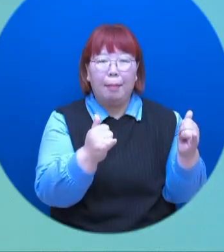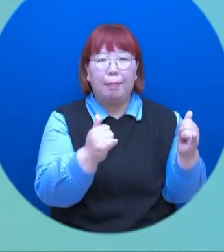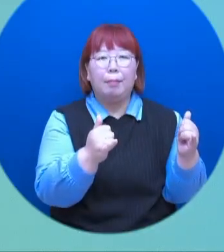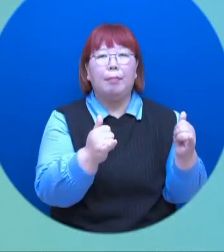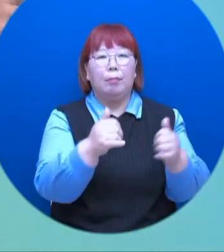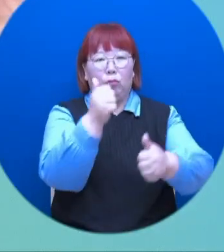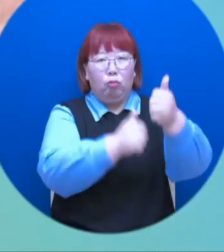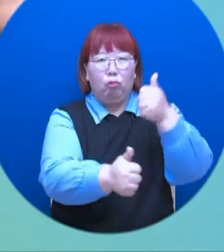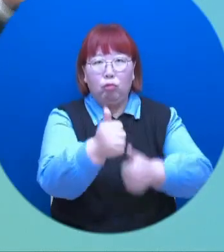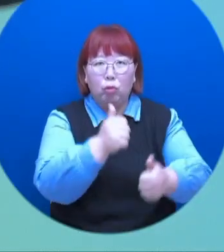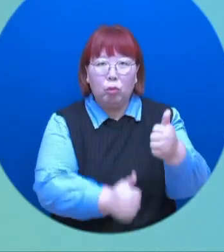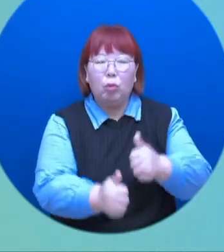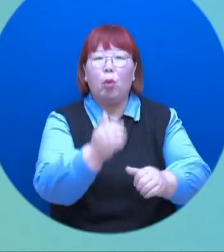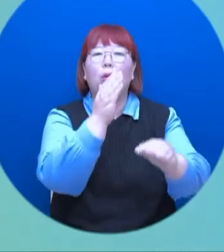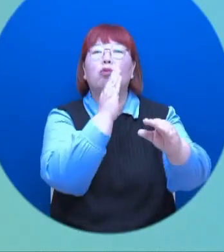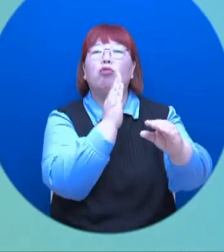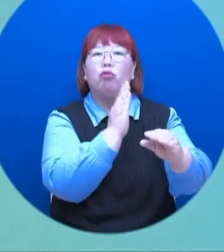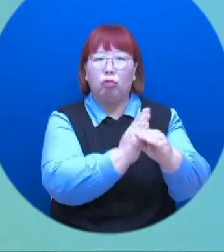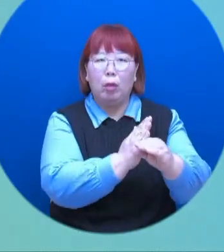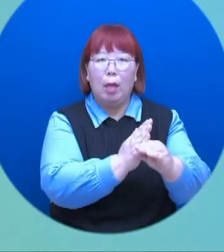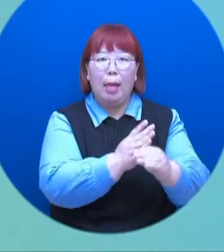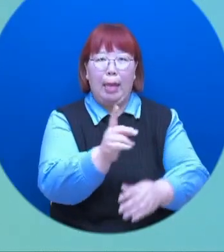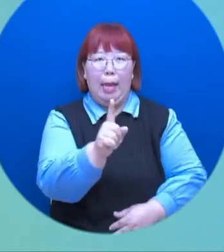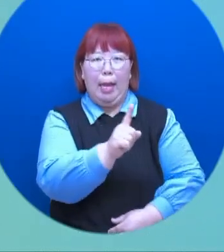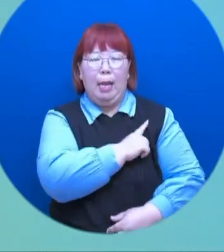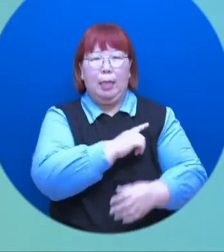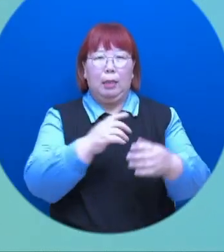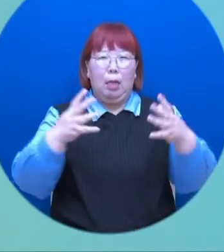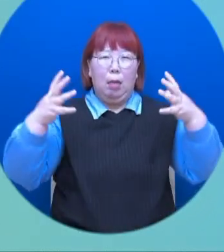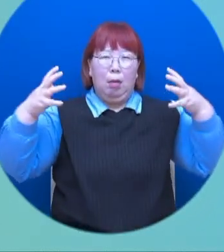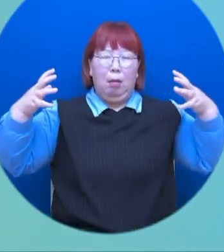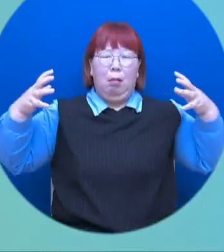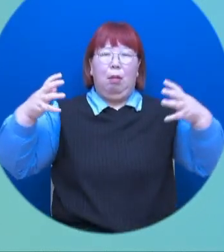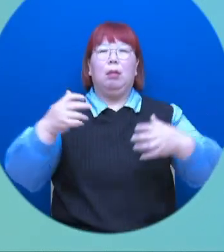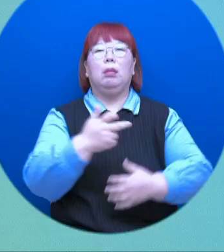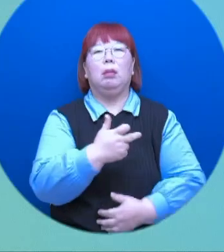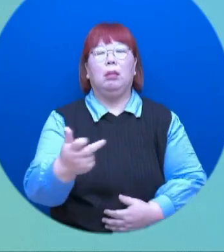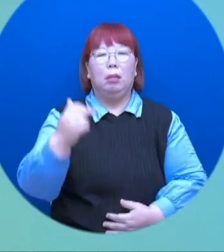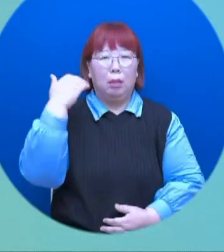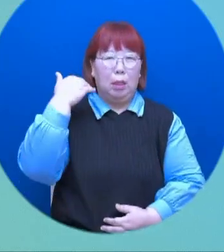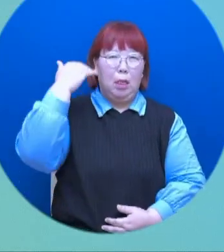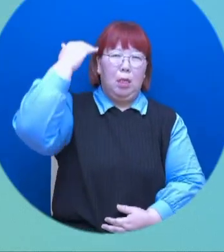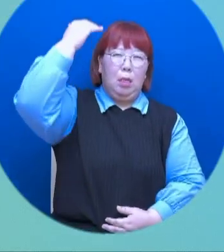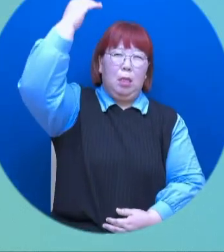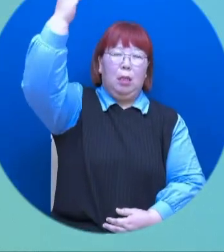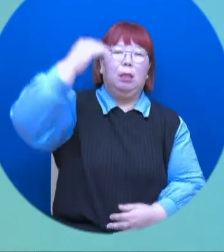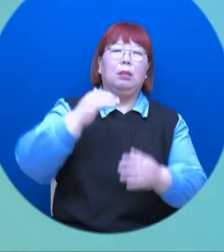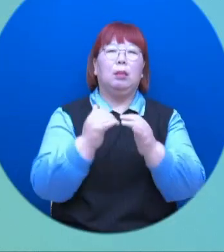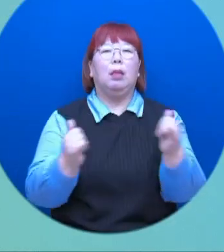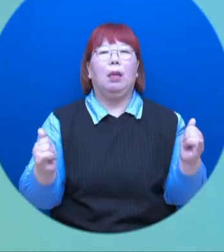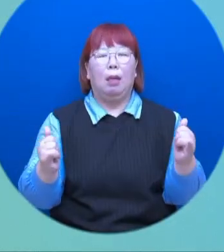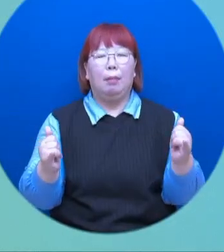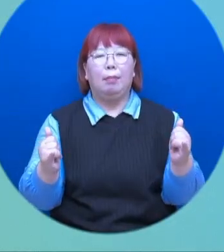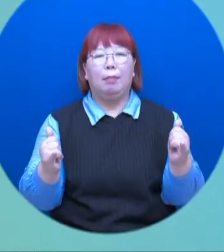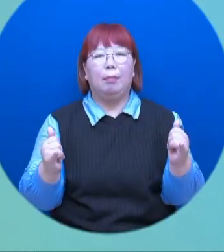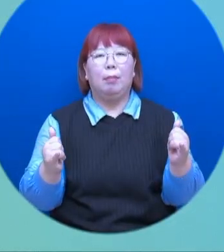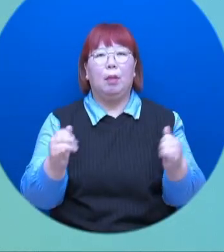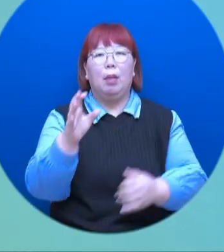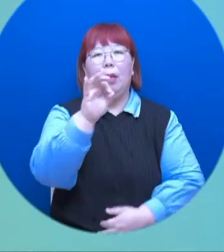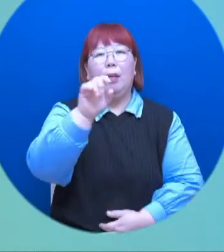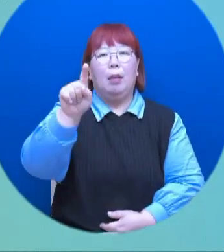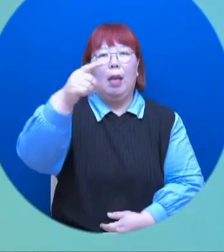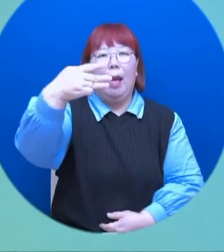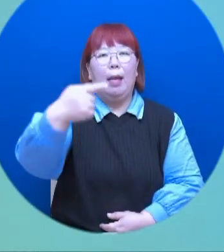가운데 가장 덩치가 큰 사람들, 키가 큰 사람들을